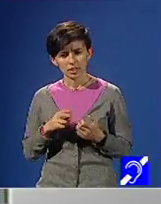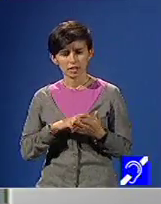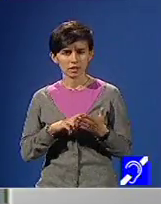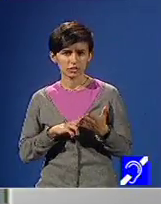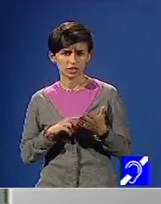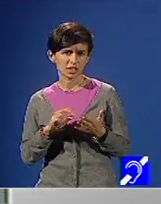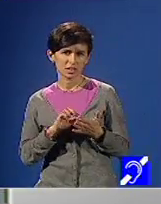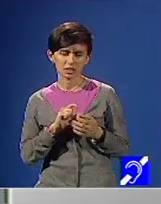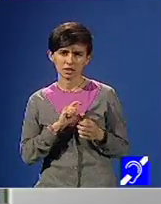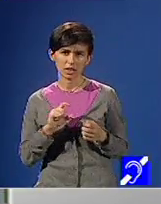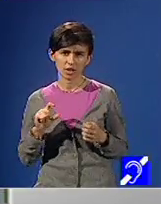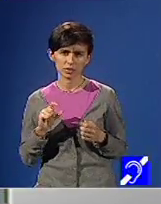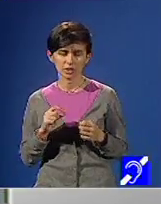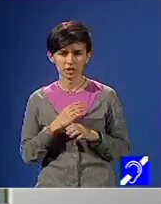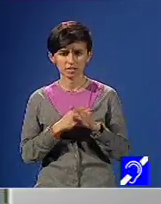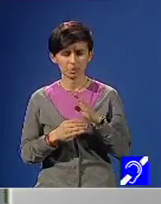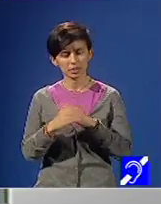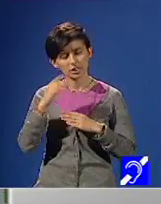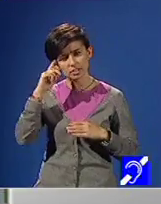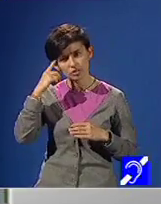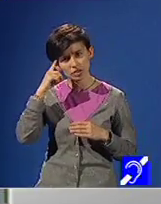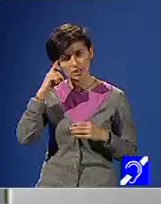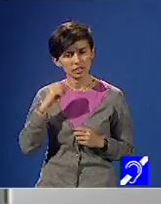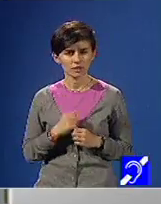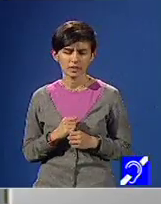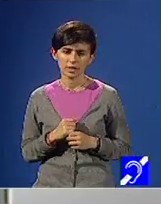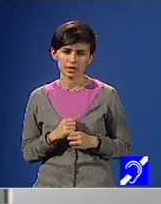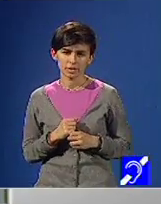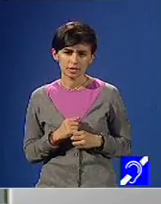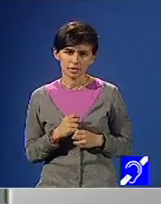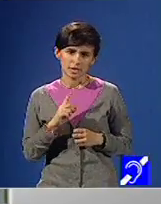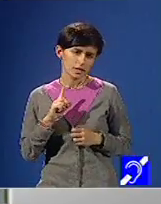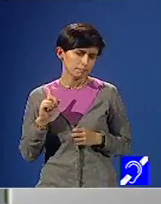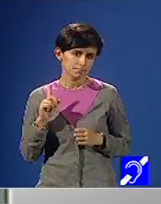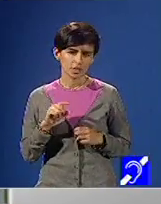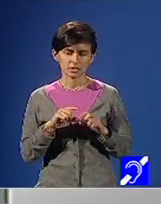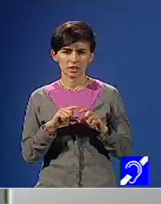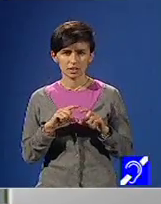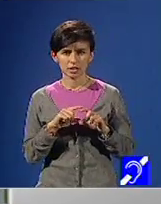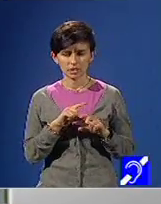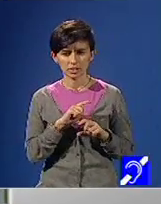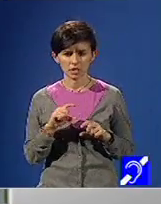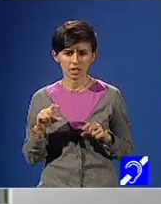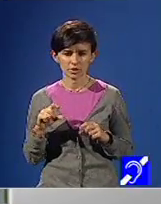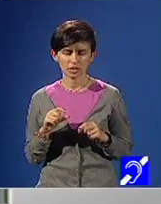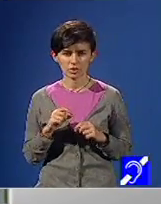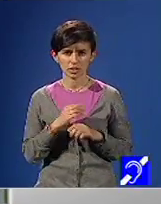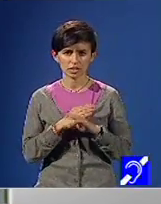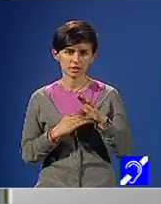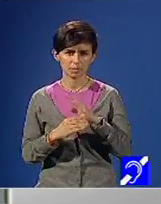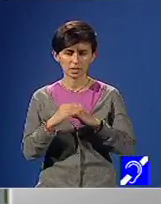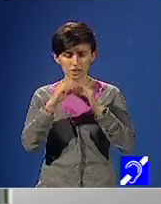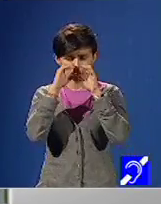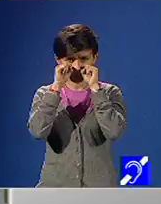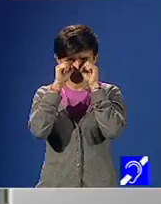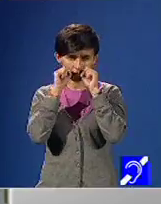datorată dizabilității cognitive, nu este dificultatea de citire datorată prezenței unor dizabilități vizuale sau